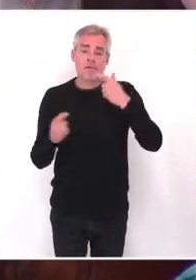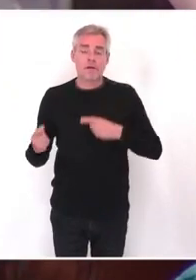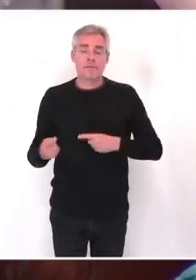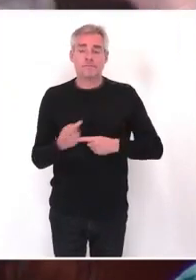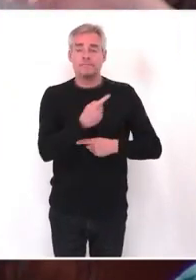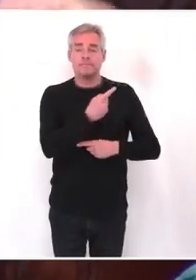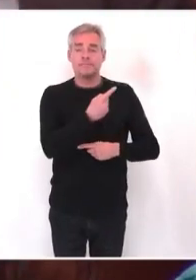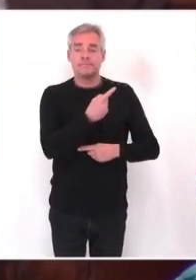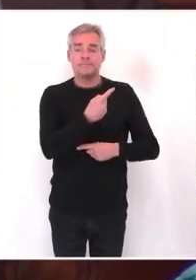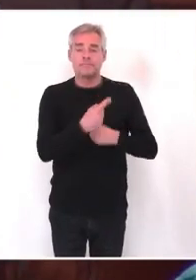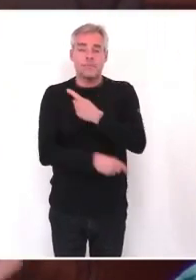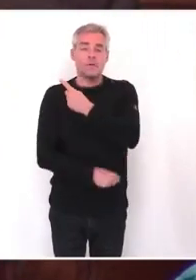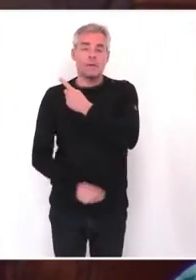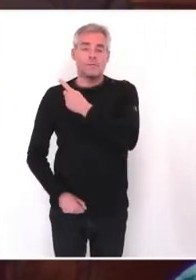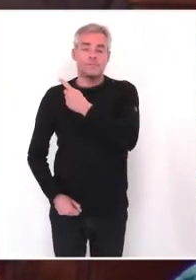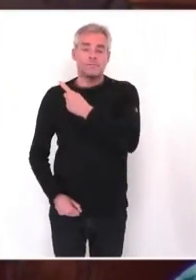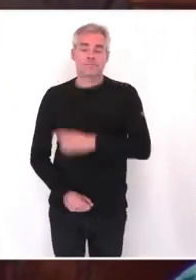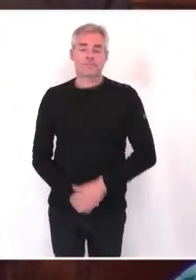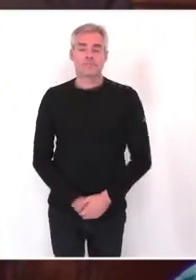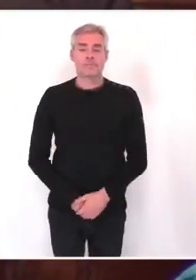apparaître.